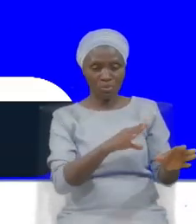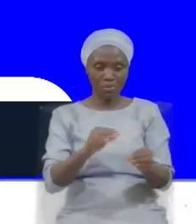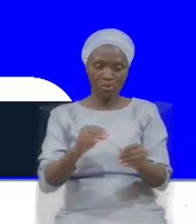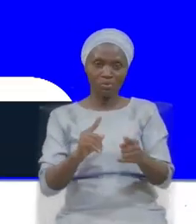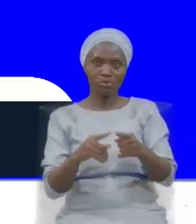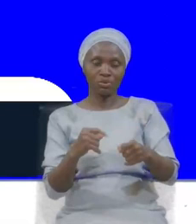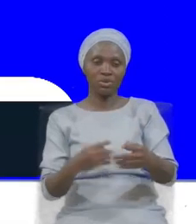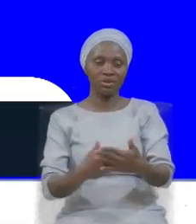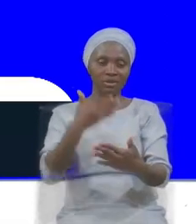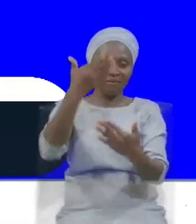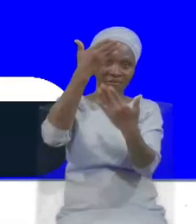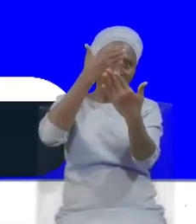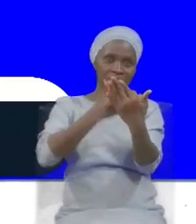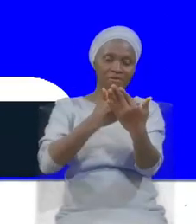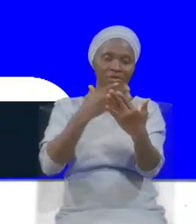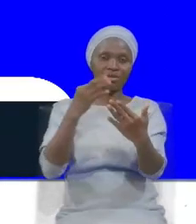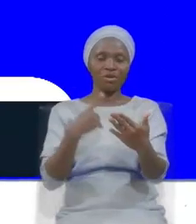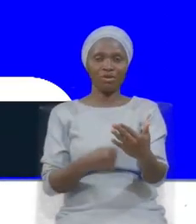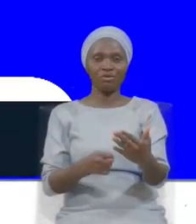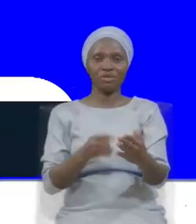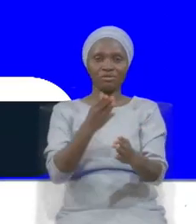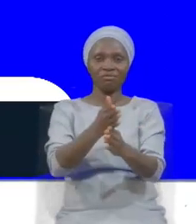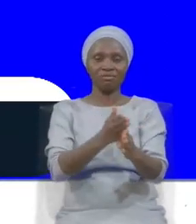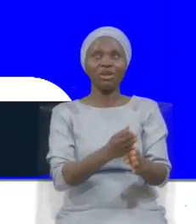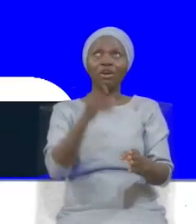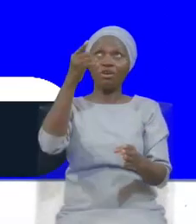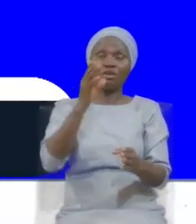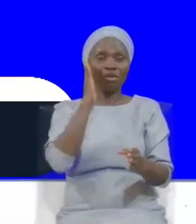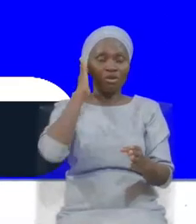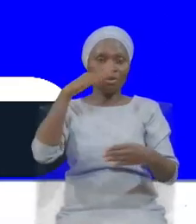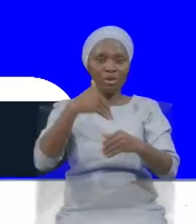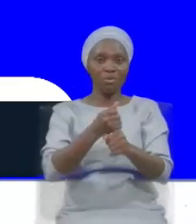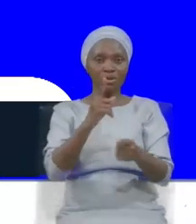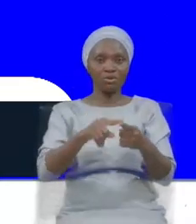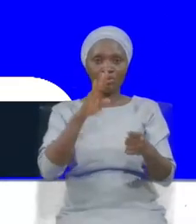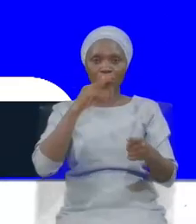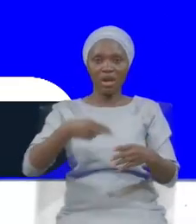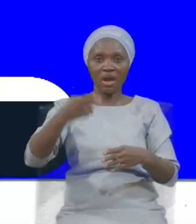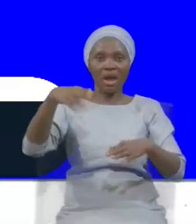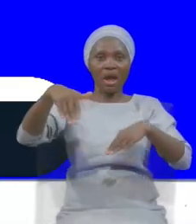Vous venez d'en bas. Du bas, du rang, et vous serez à la tête du rang.